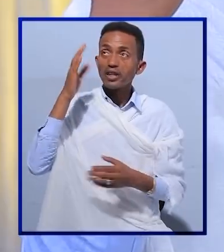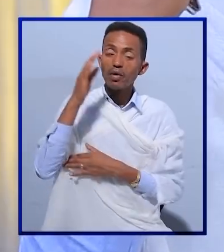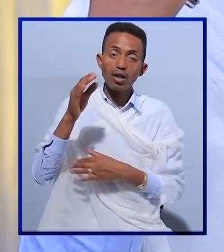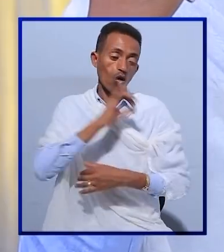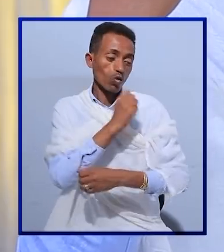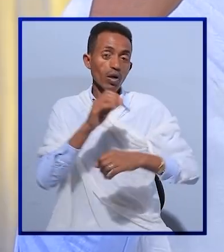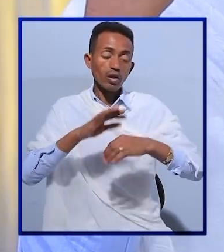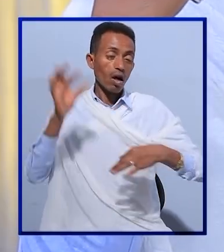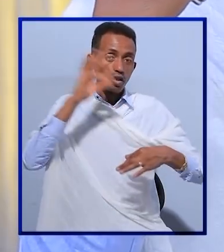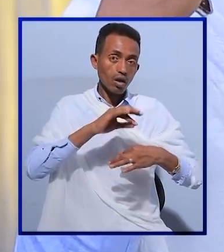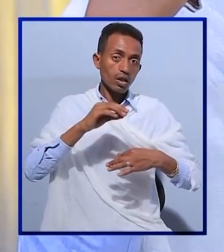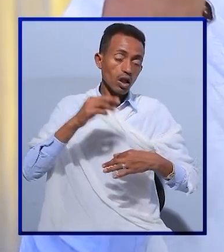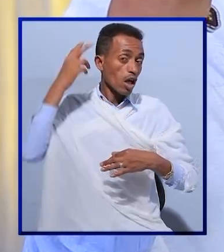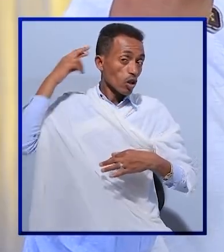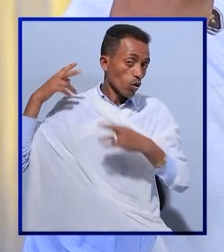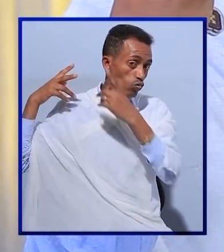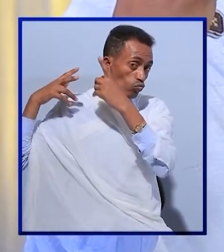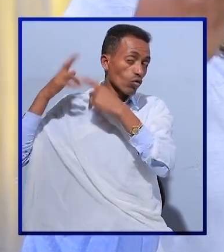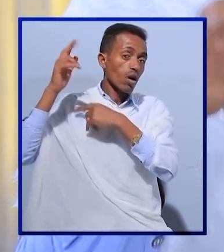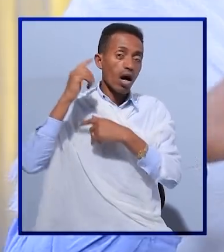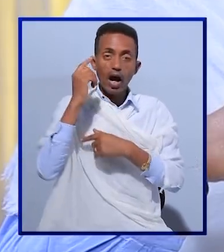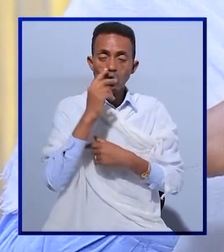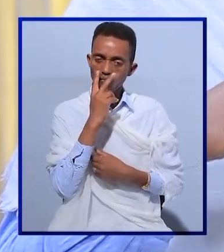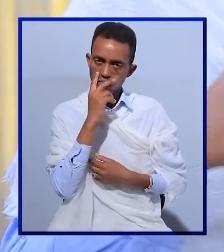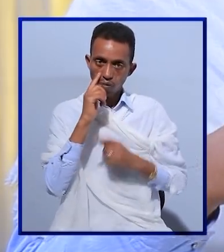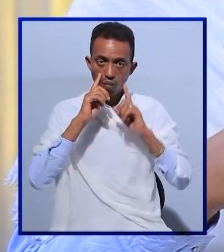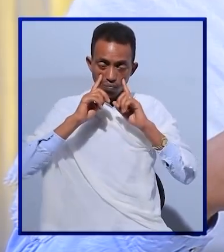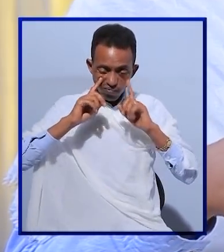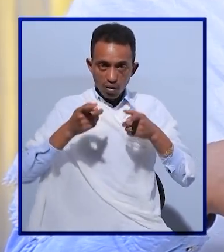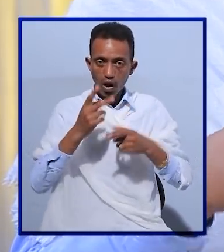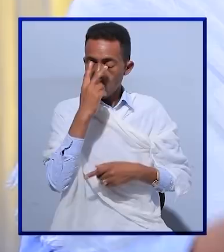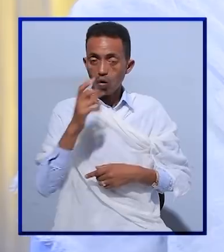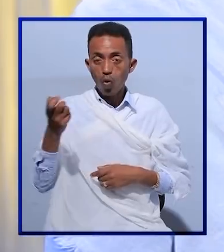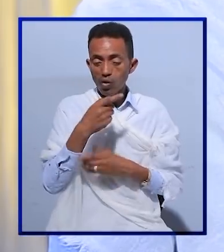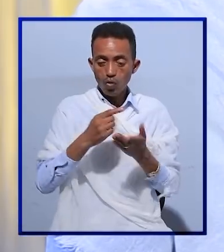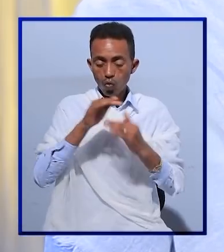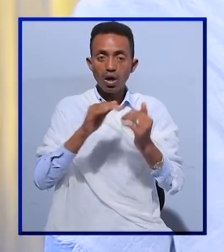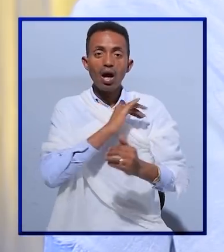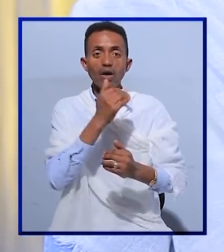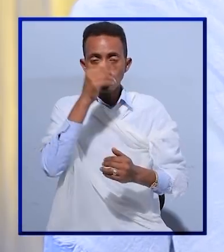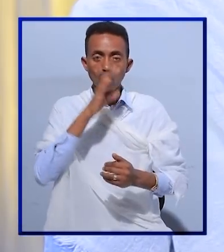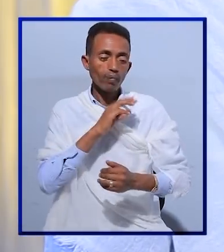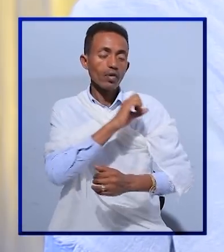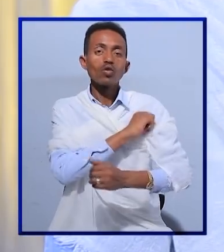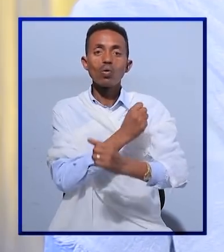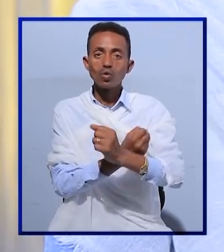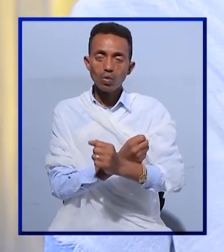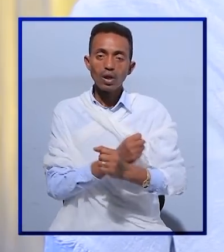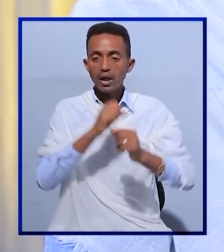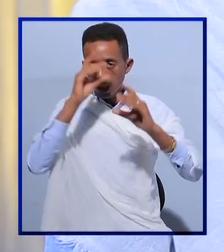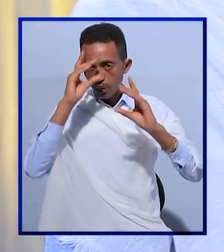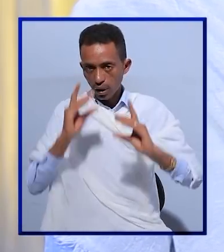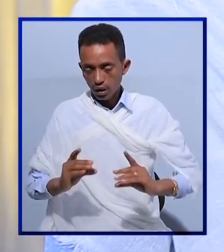በርሱ ይገለጥበት የነበረውን ጸጉሩን አሸልቶ አይኑን ወጥቶ እውር እስኪሆን ድረስ ያንን ኃያሉን ሰው